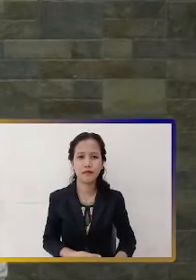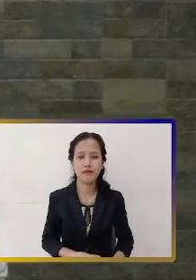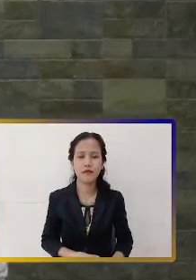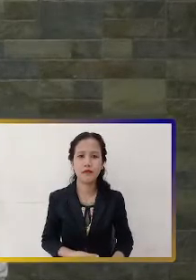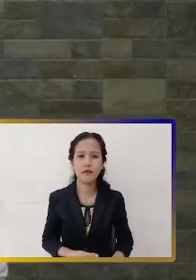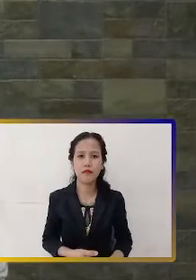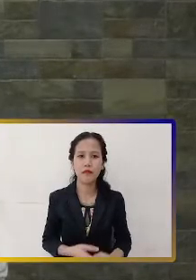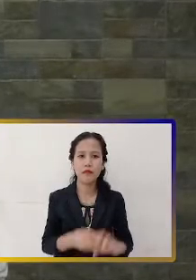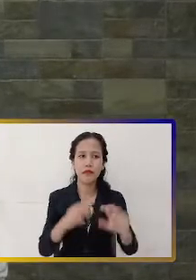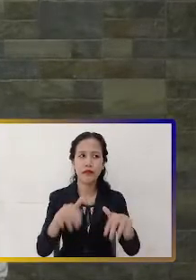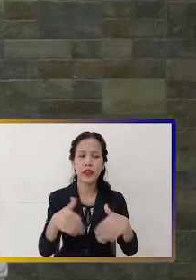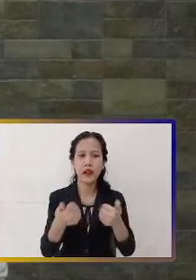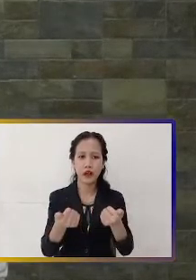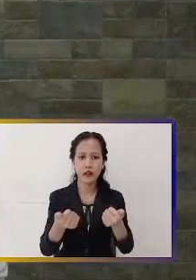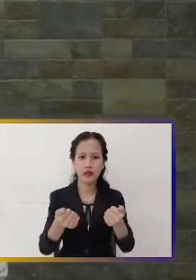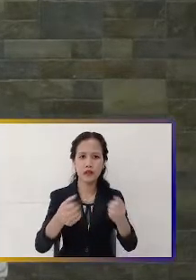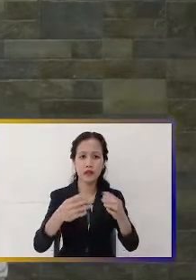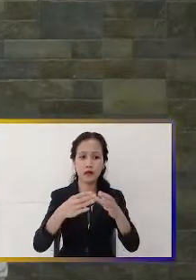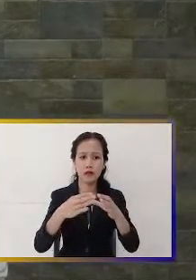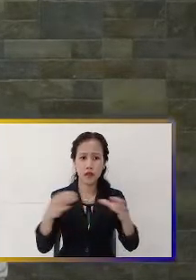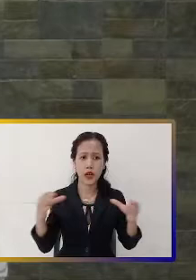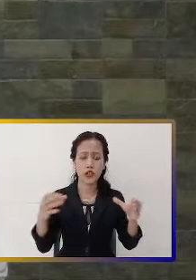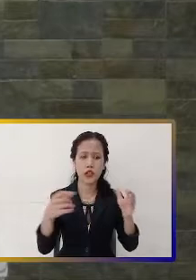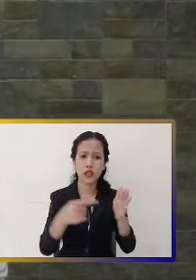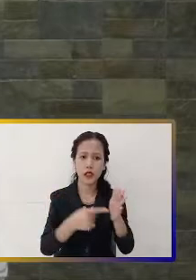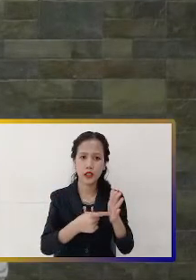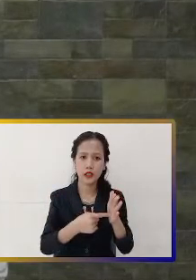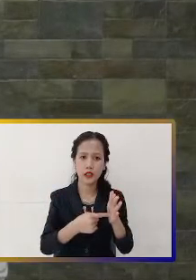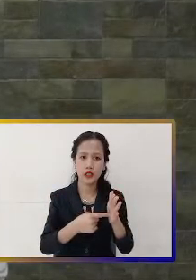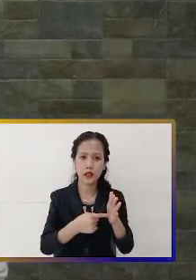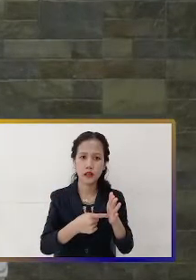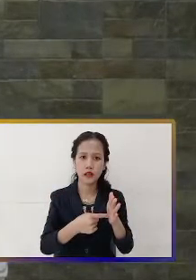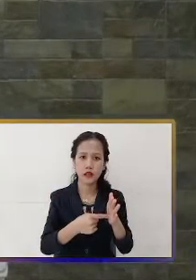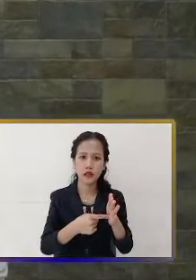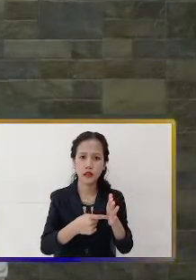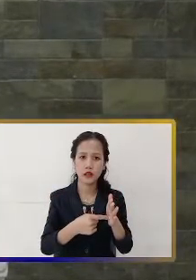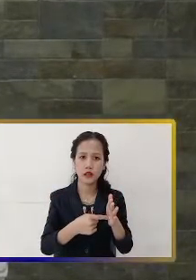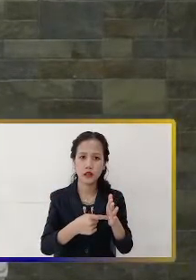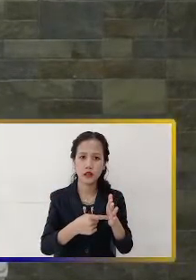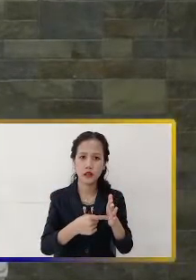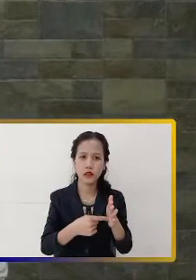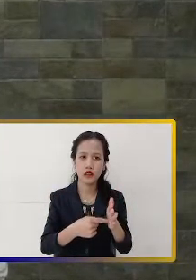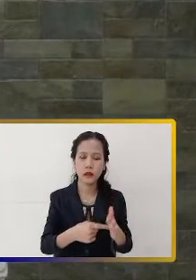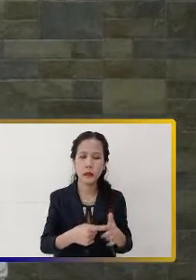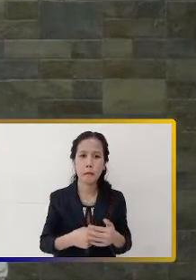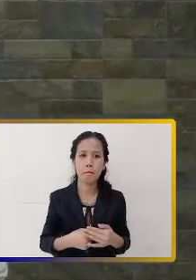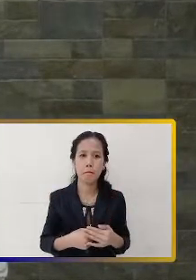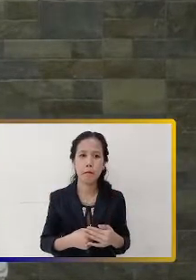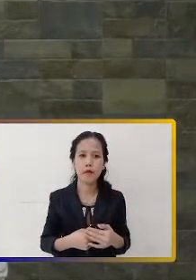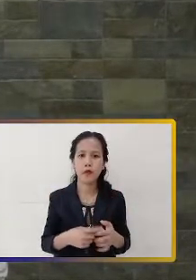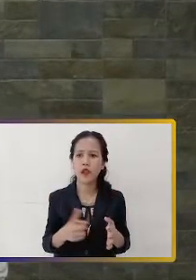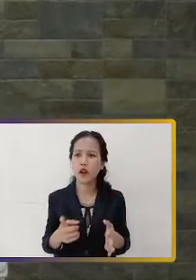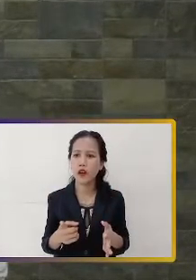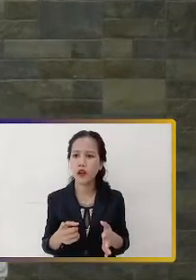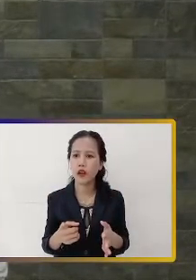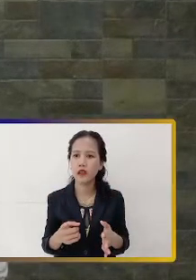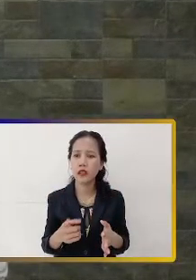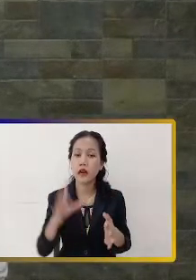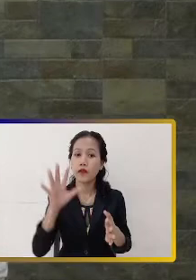magkano ito, Brother Gabby, yung 5? Pastor, actually, inanim ko na po yan.